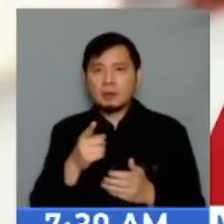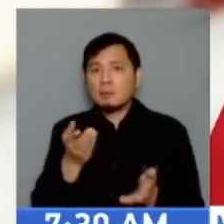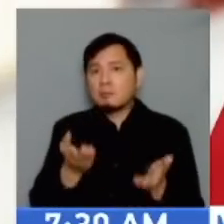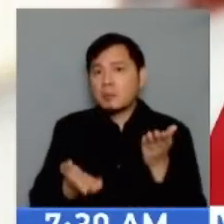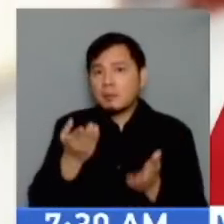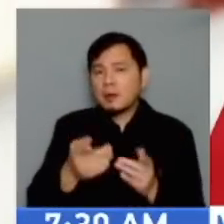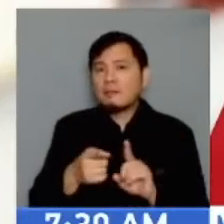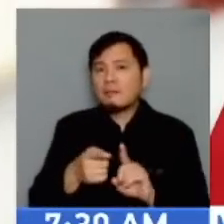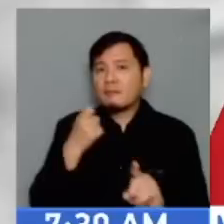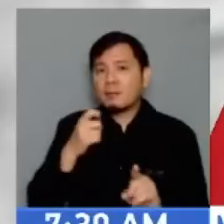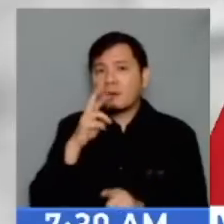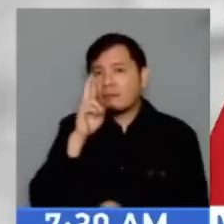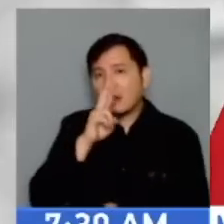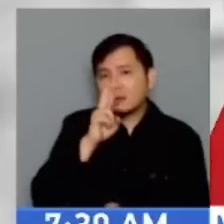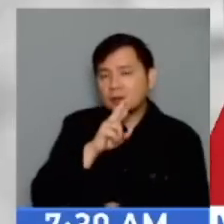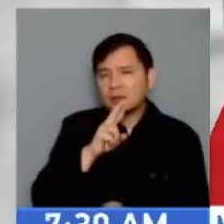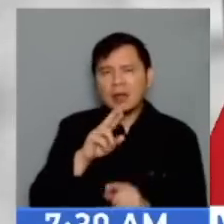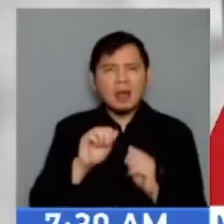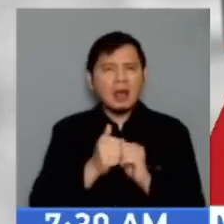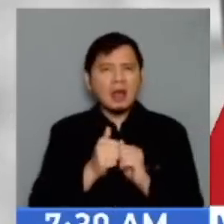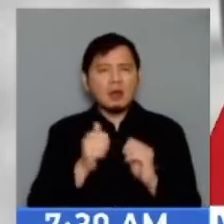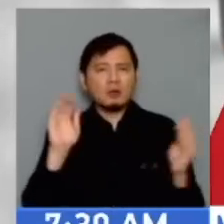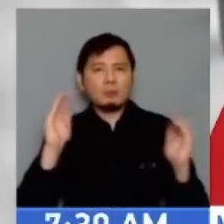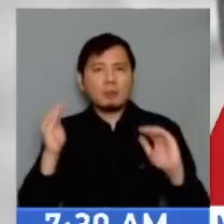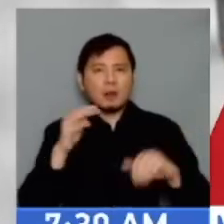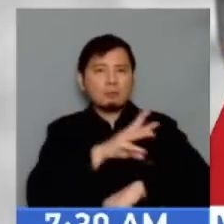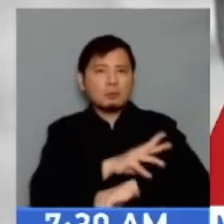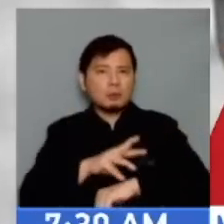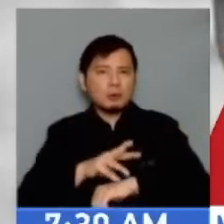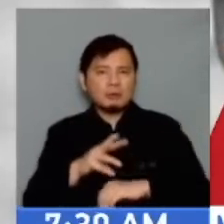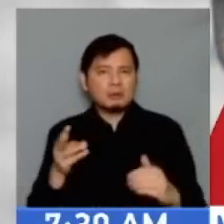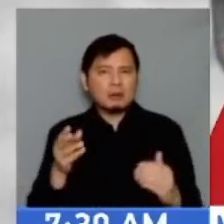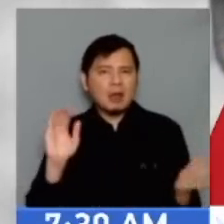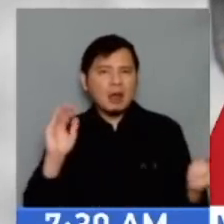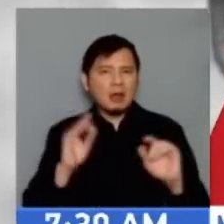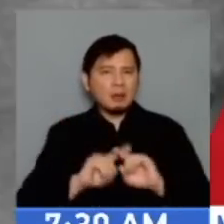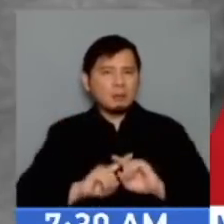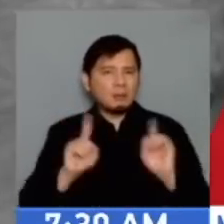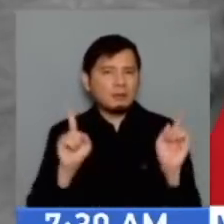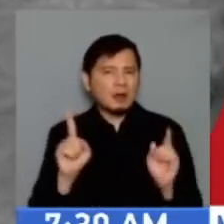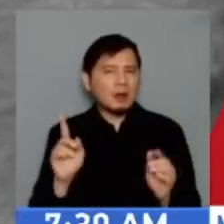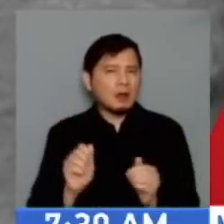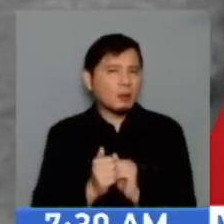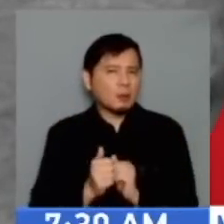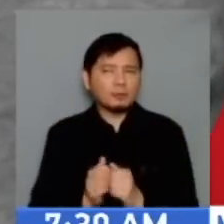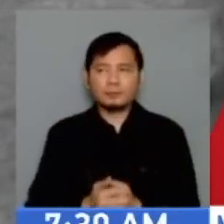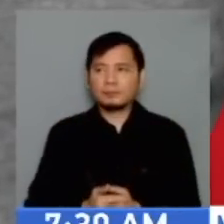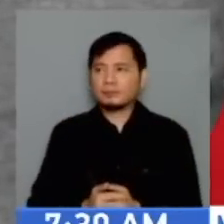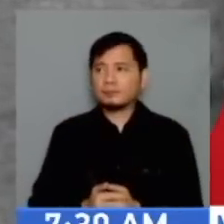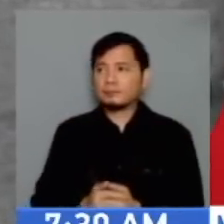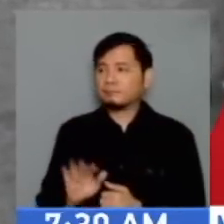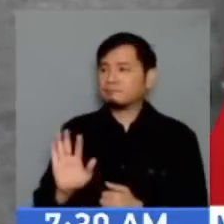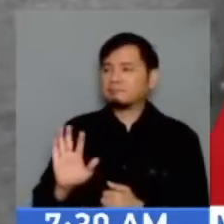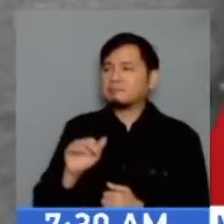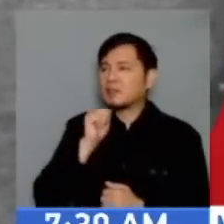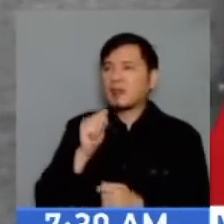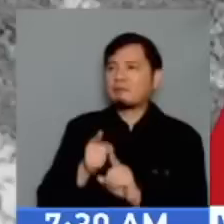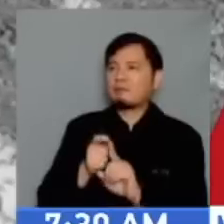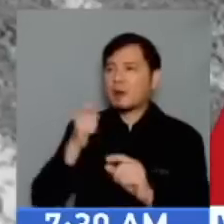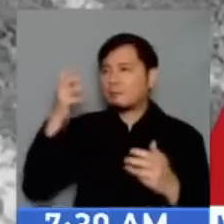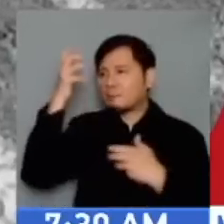sa bulutong? Yeah, hindi yan galing sa monkey. Mm-hmm. Pero una kasi siyang na-describe